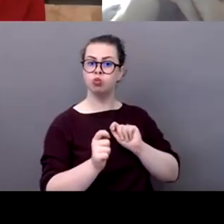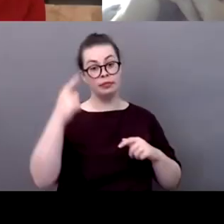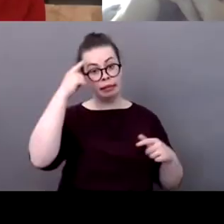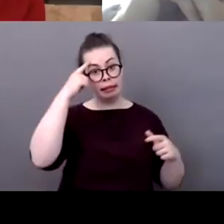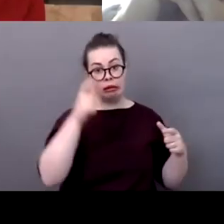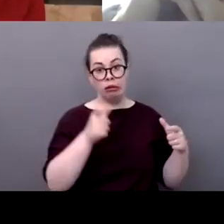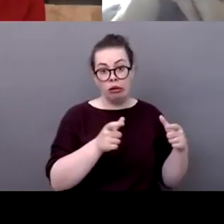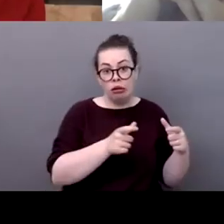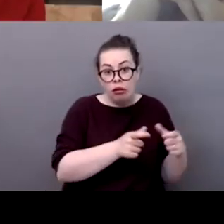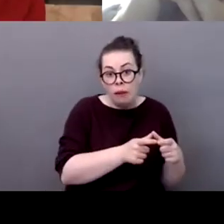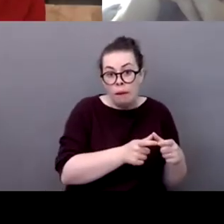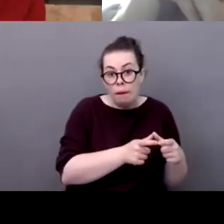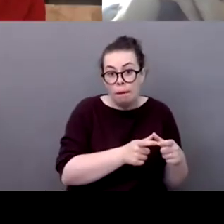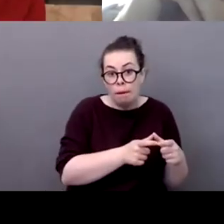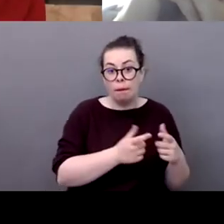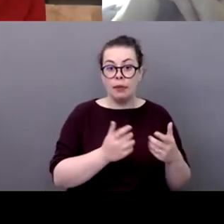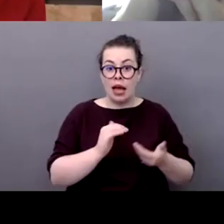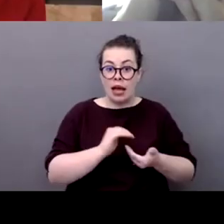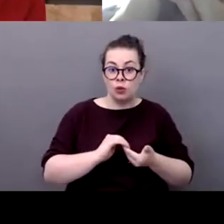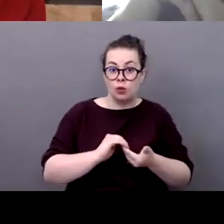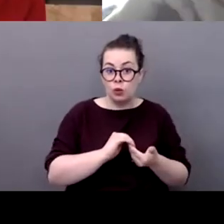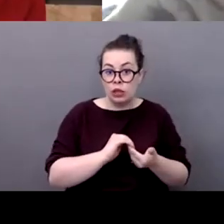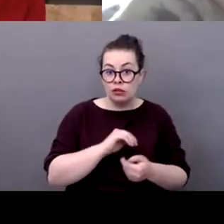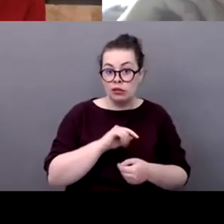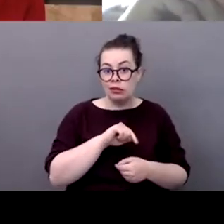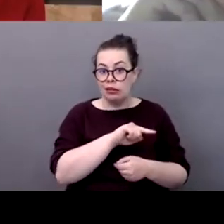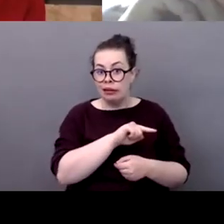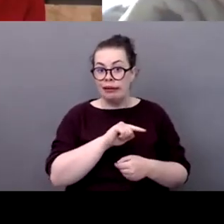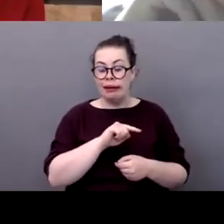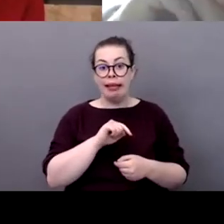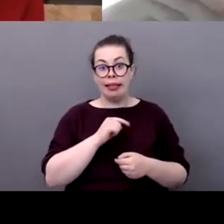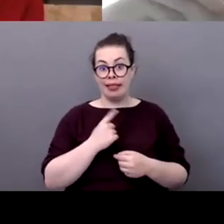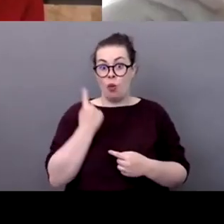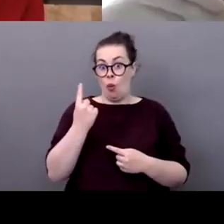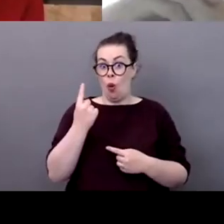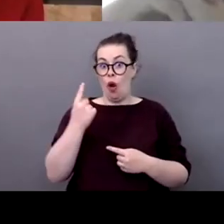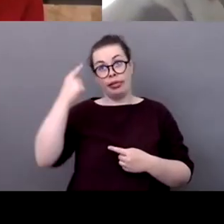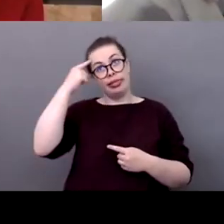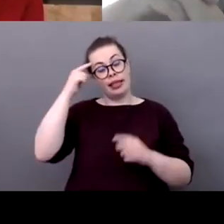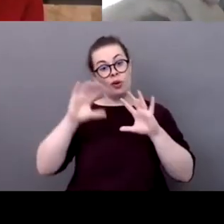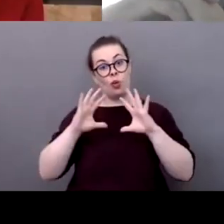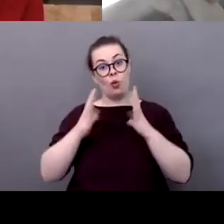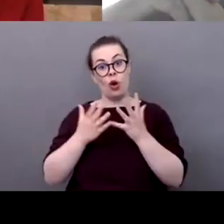comportement de supporters, la lutte contre le racisme, contre l'homophobie. Donc il y a toute une série